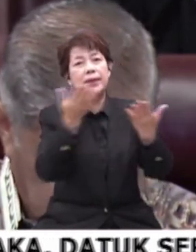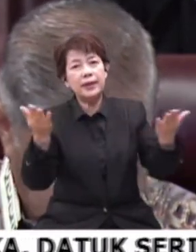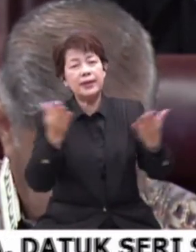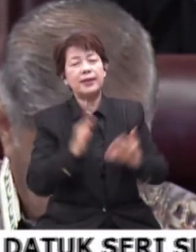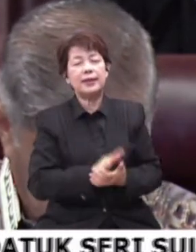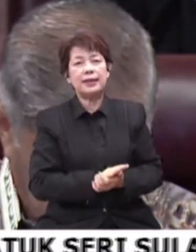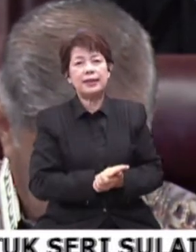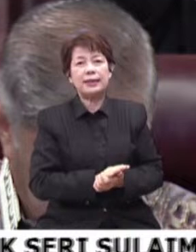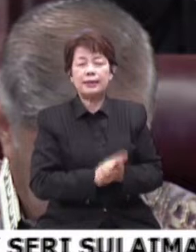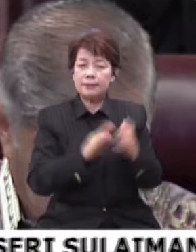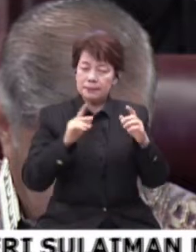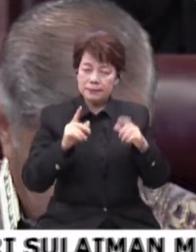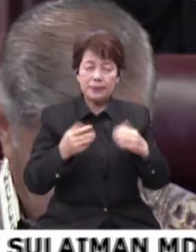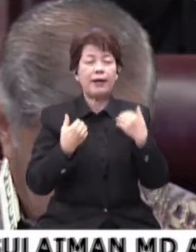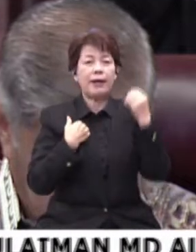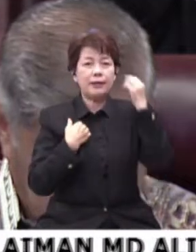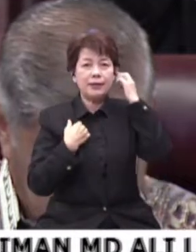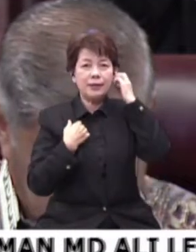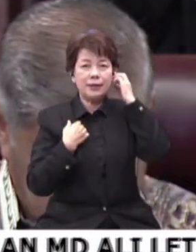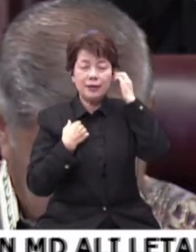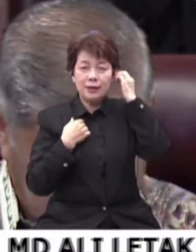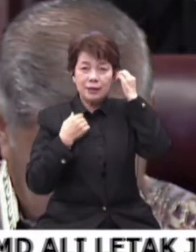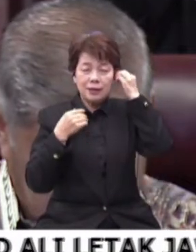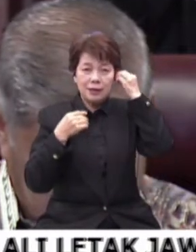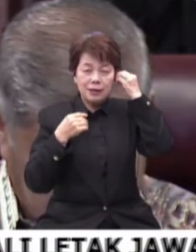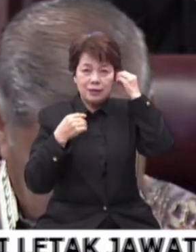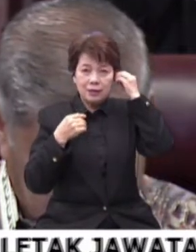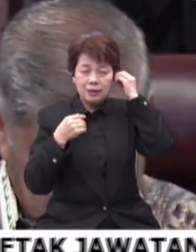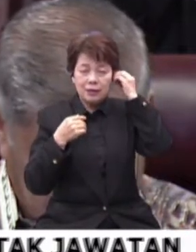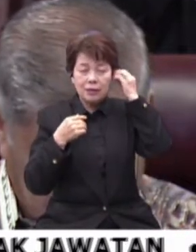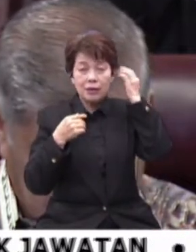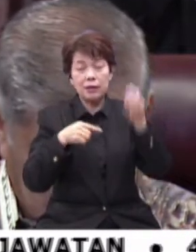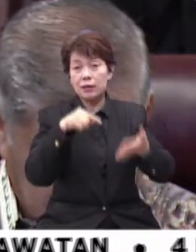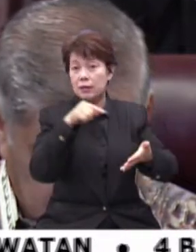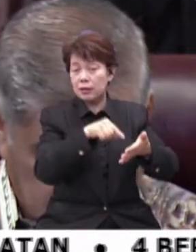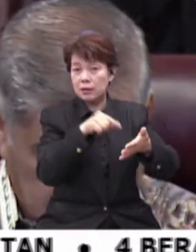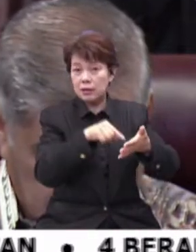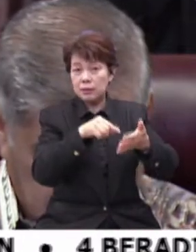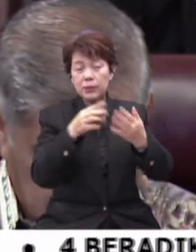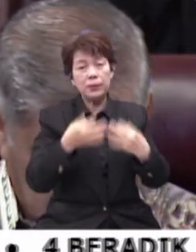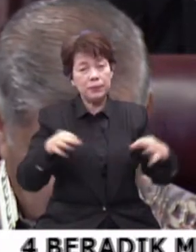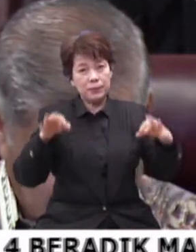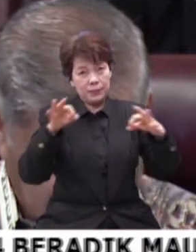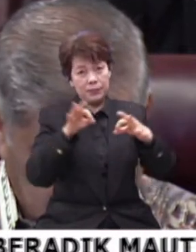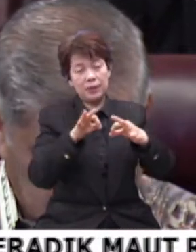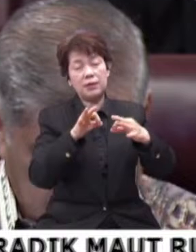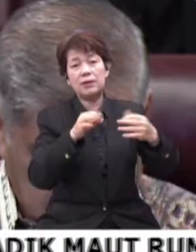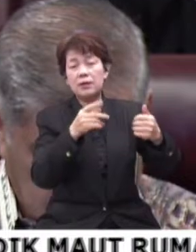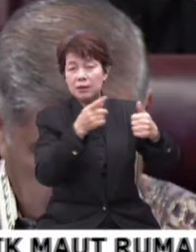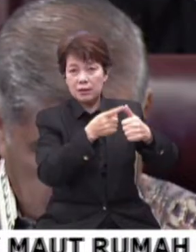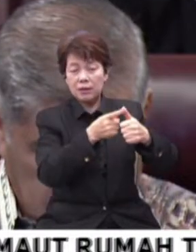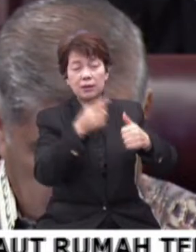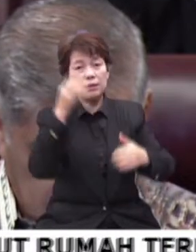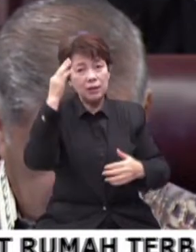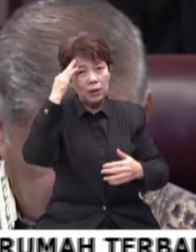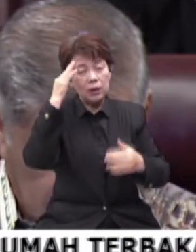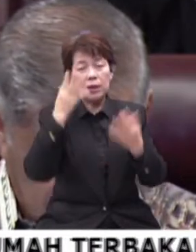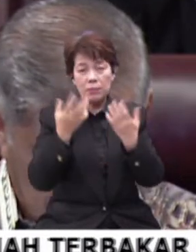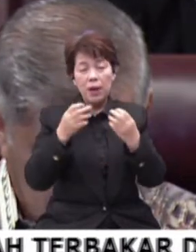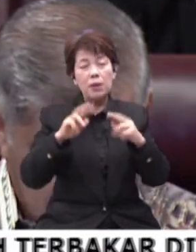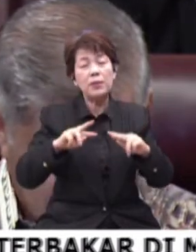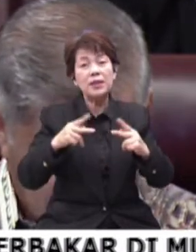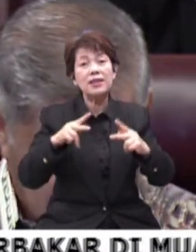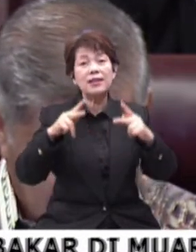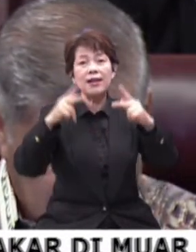mengambil ini kita ambil penting ya Sama aja untuk kita meningkatkan ataupun